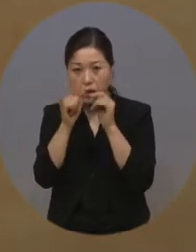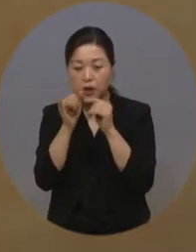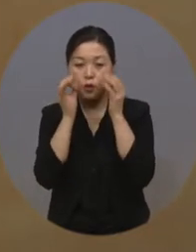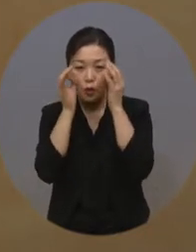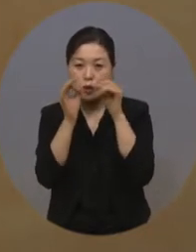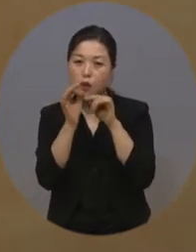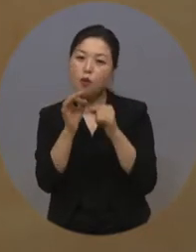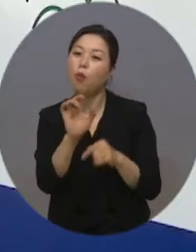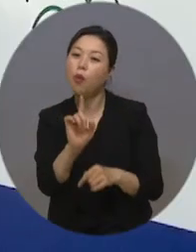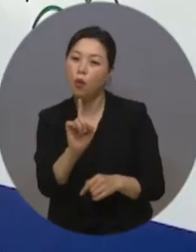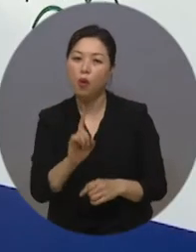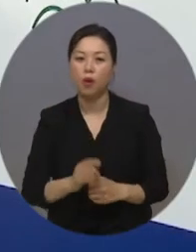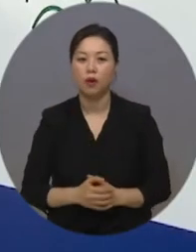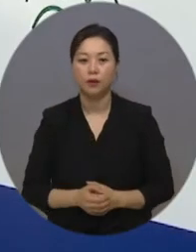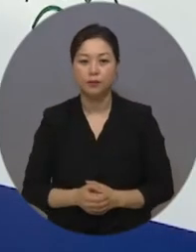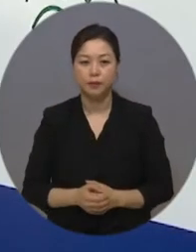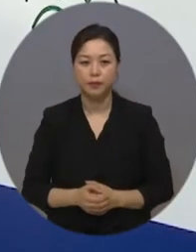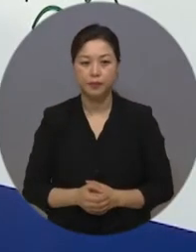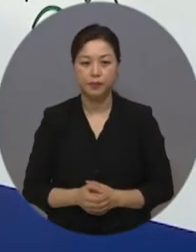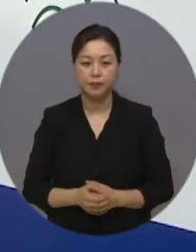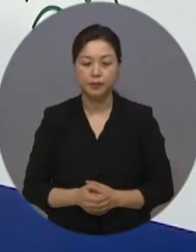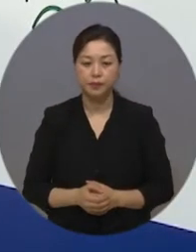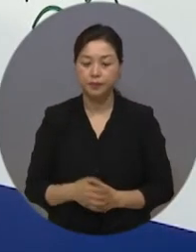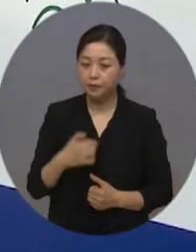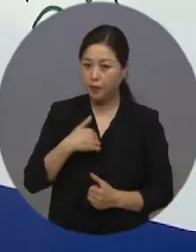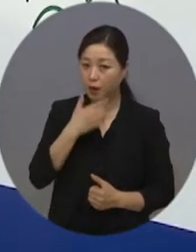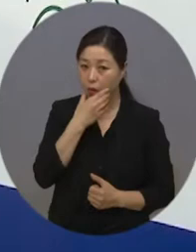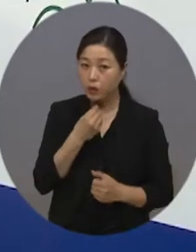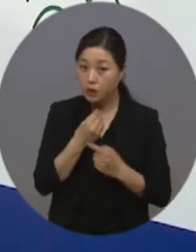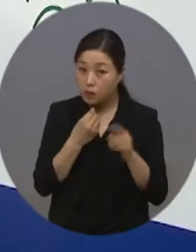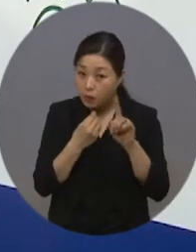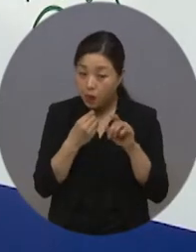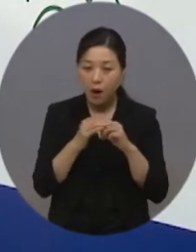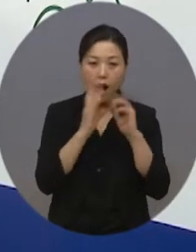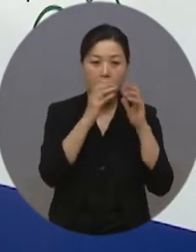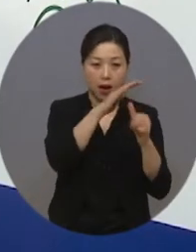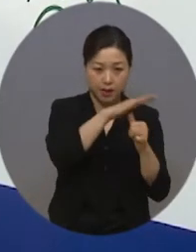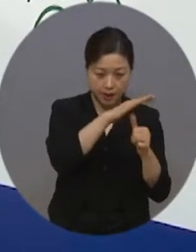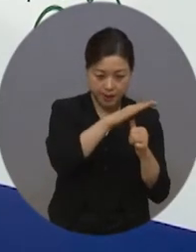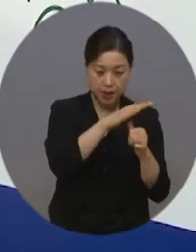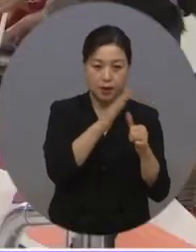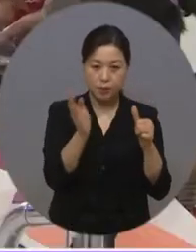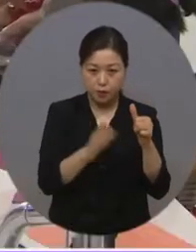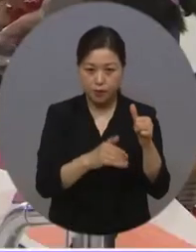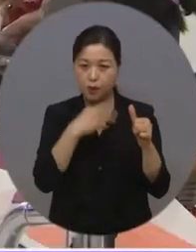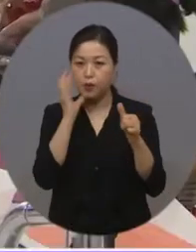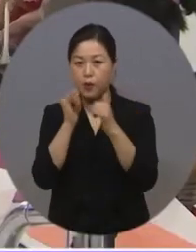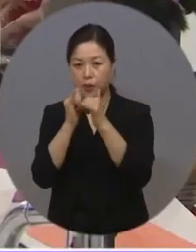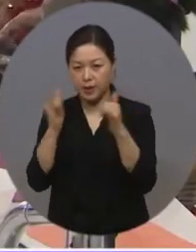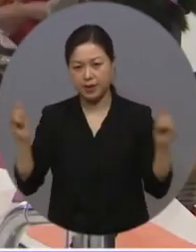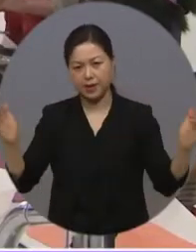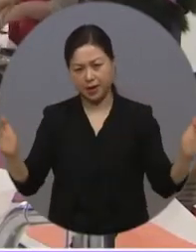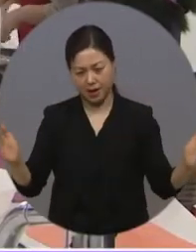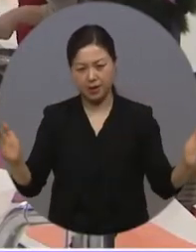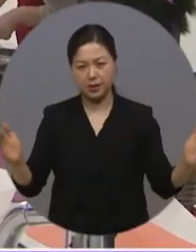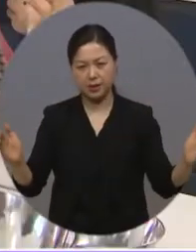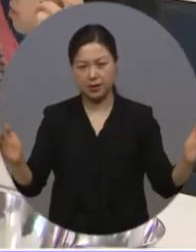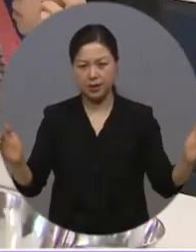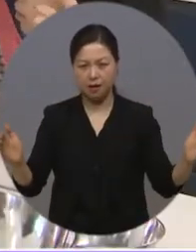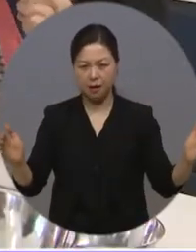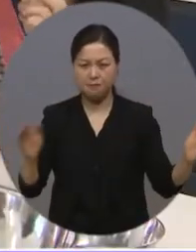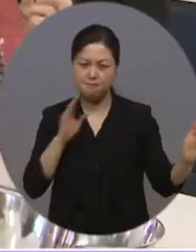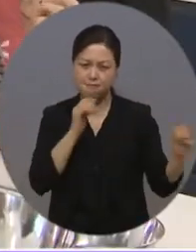노력을 하고 계신가요 저희는 복지를 아이에서 부터 노인까지 세대간 정초 많이